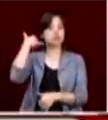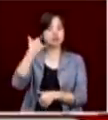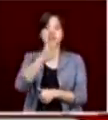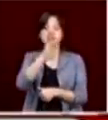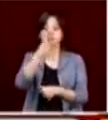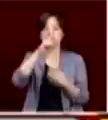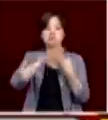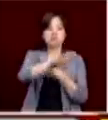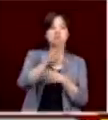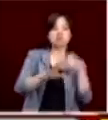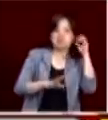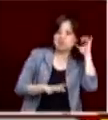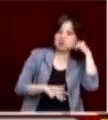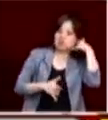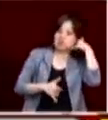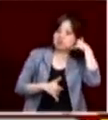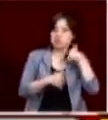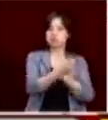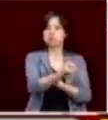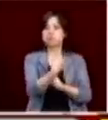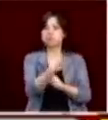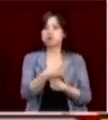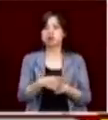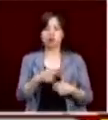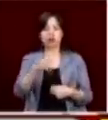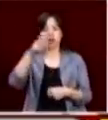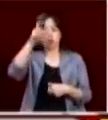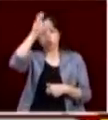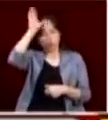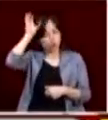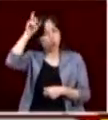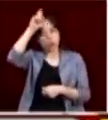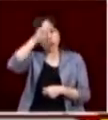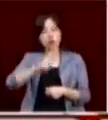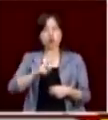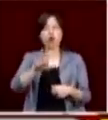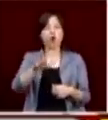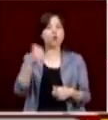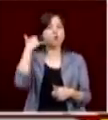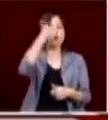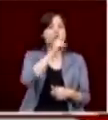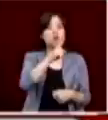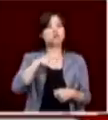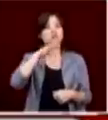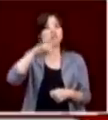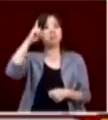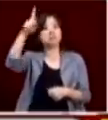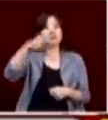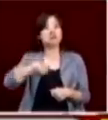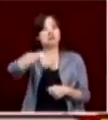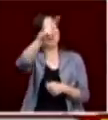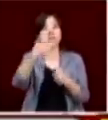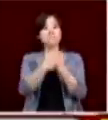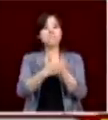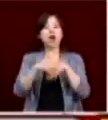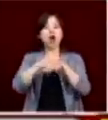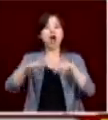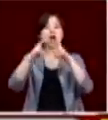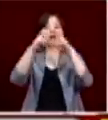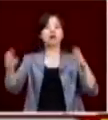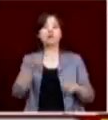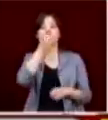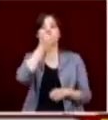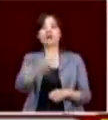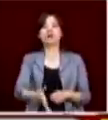我出来外口听呢。伊甲讲苏贞昌当日叫电话给伊，讲伊明仔载要去保安宫宣布参